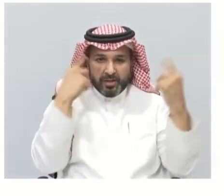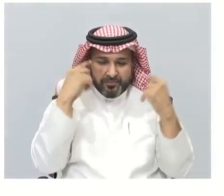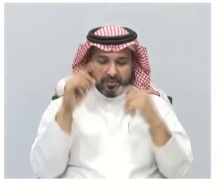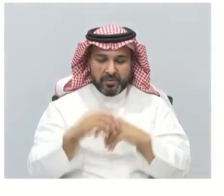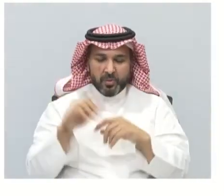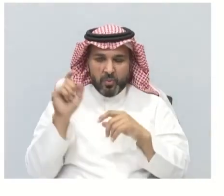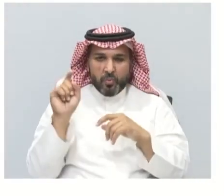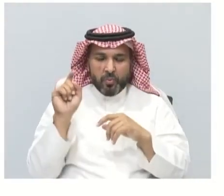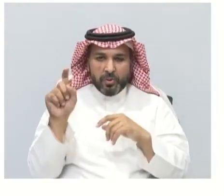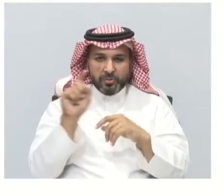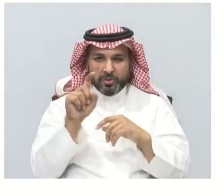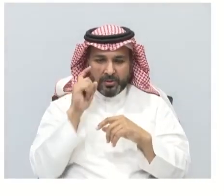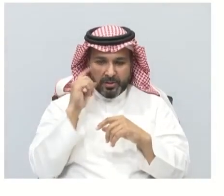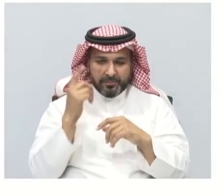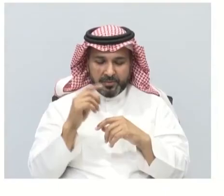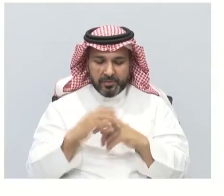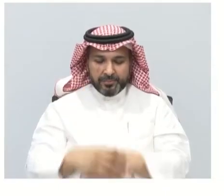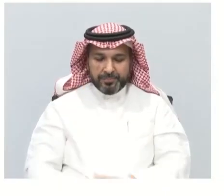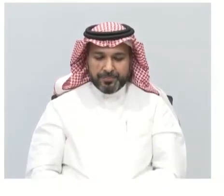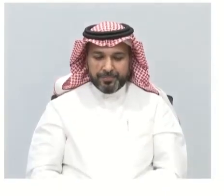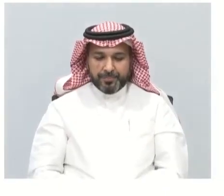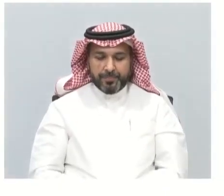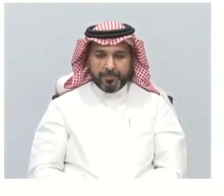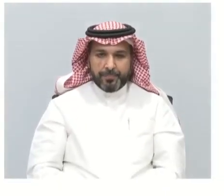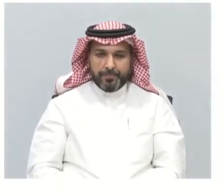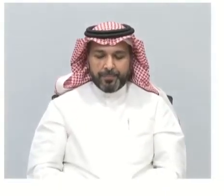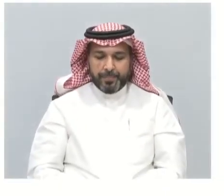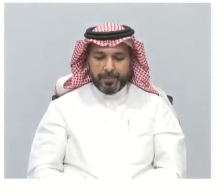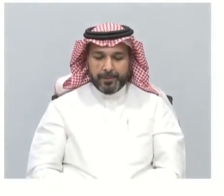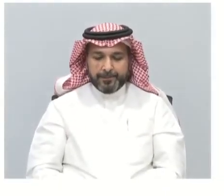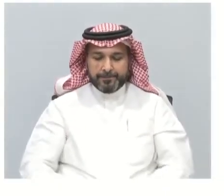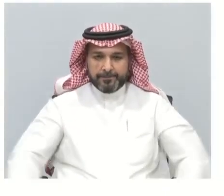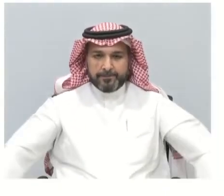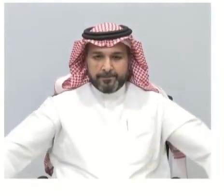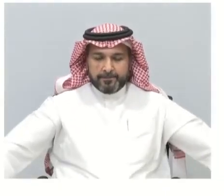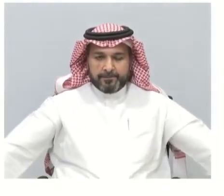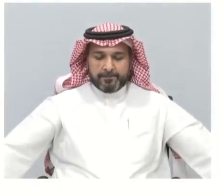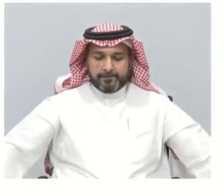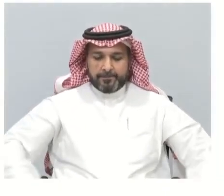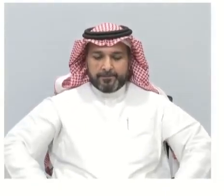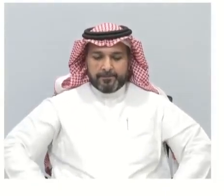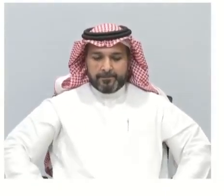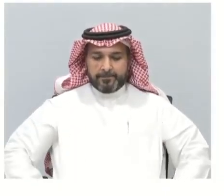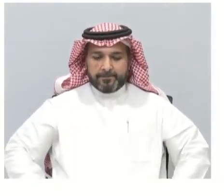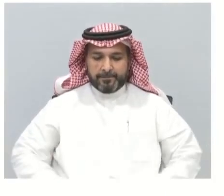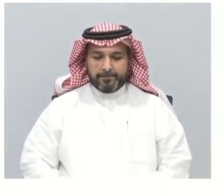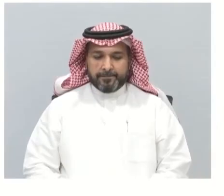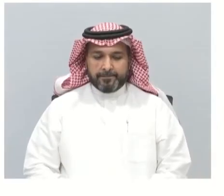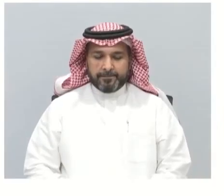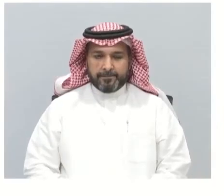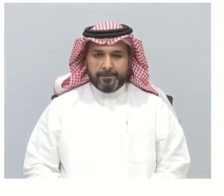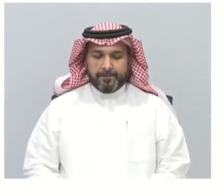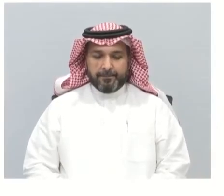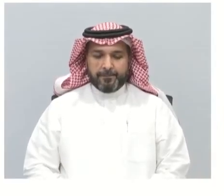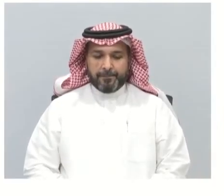البعد بين النقطه بي والمستقيم ال هذا هذا هو البعد اللي عندي طيب تعالوا ناتيه او ناتي بهذه